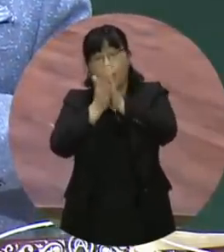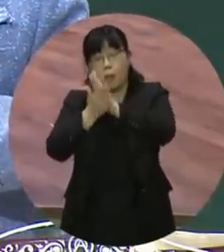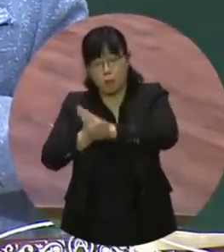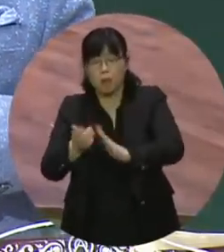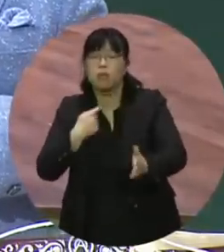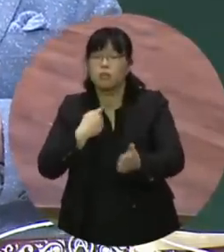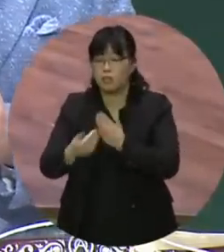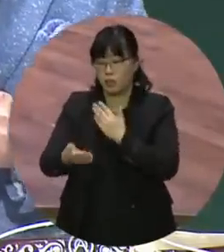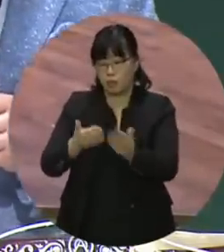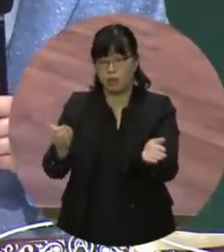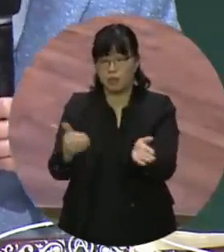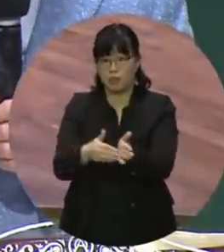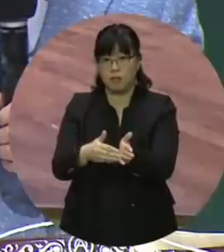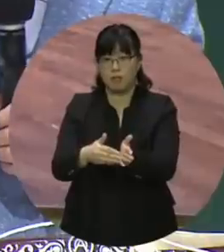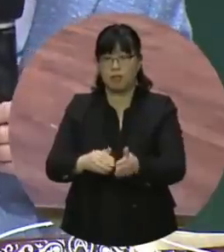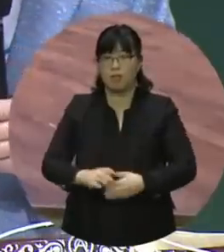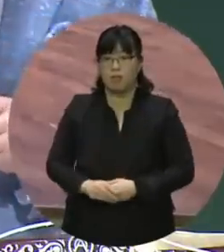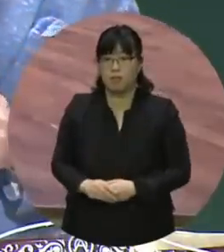올린입니다.